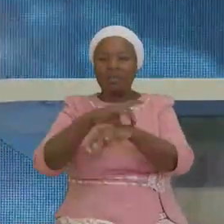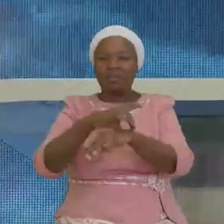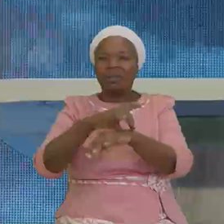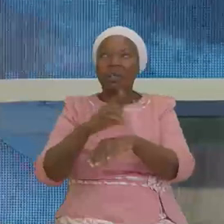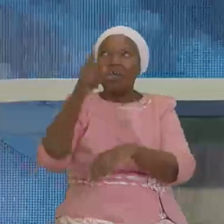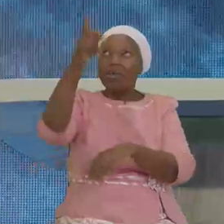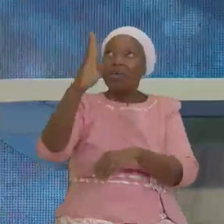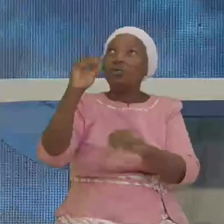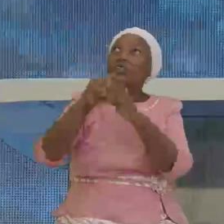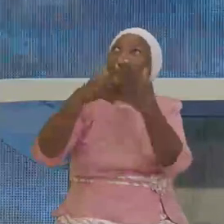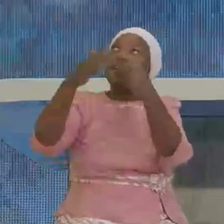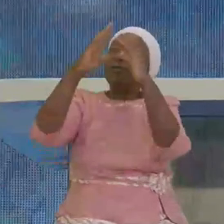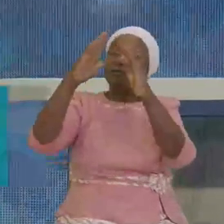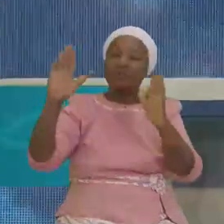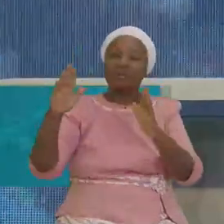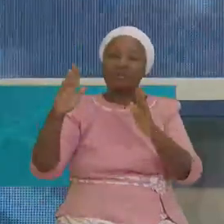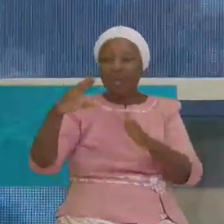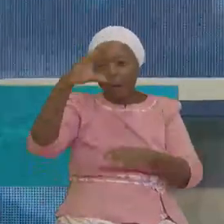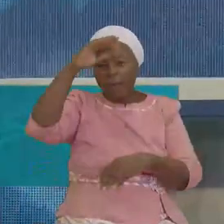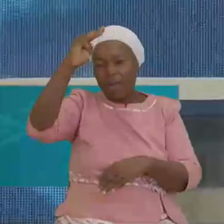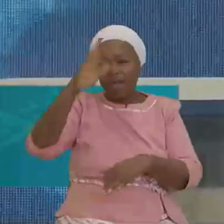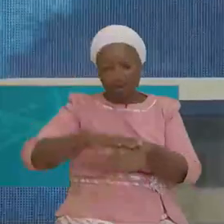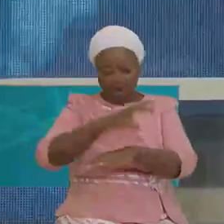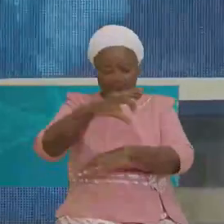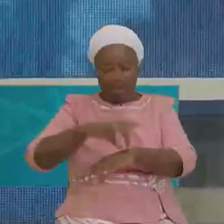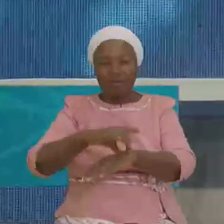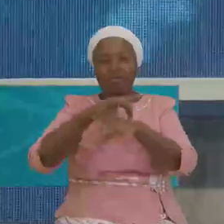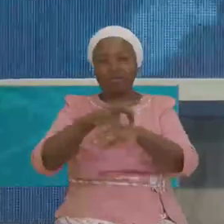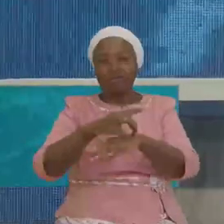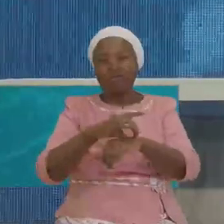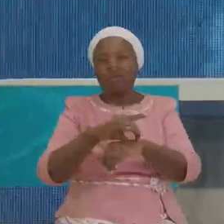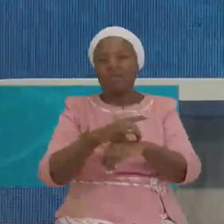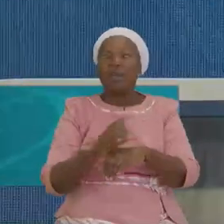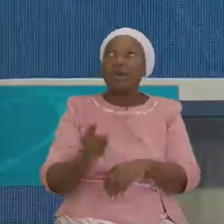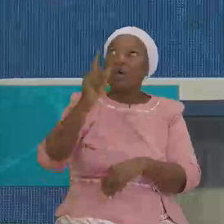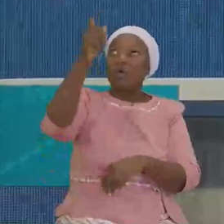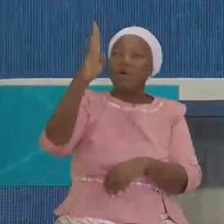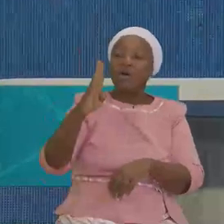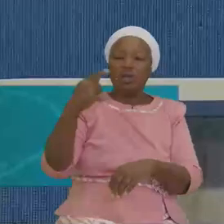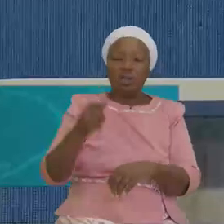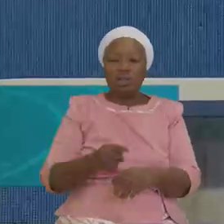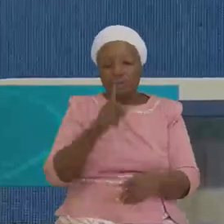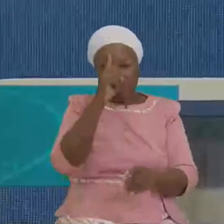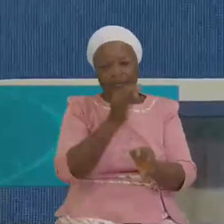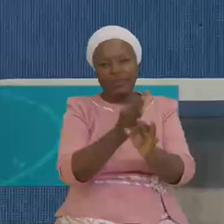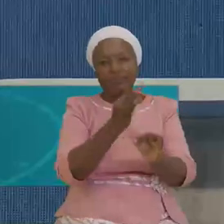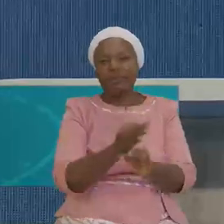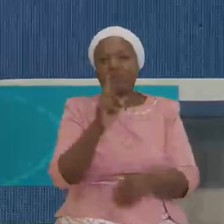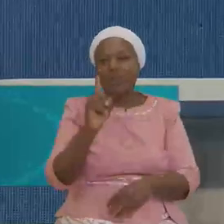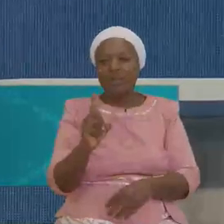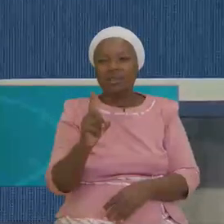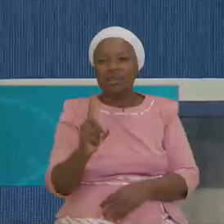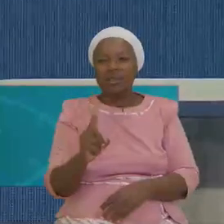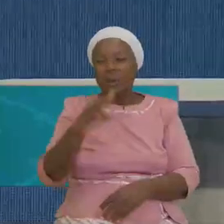Du ciel, je viens maintenant, je suis à la terre. Dieu est au ciel. L'homme est sur la